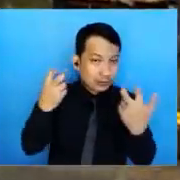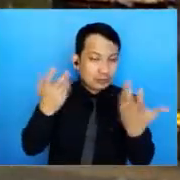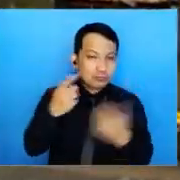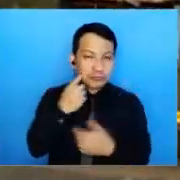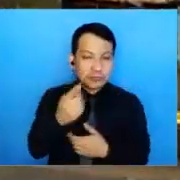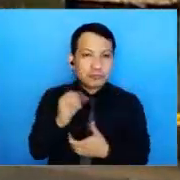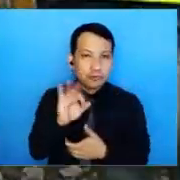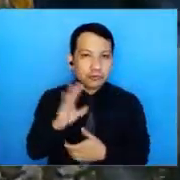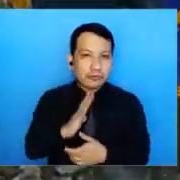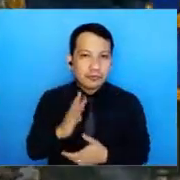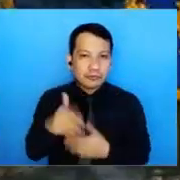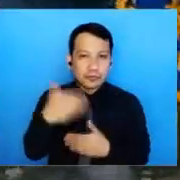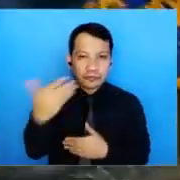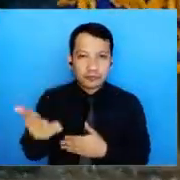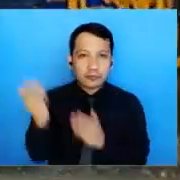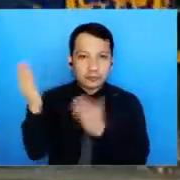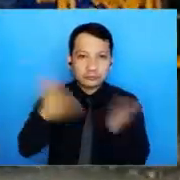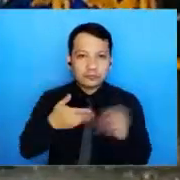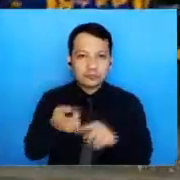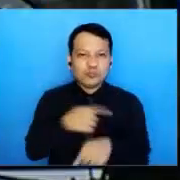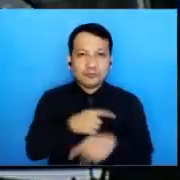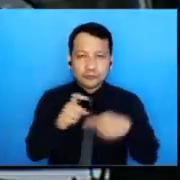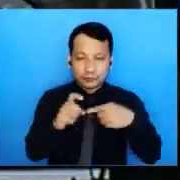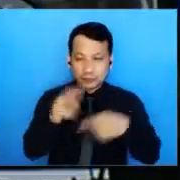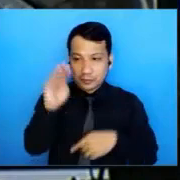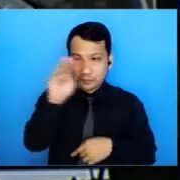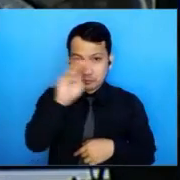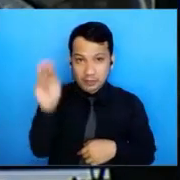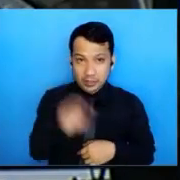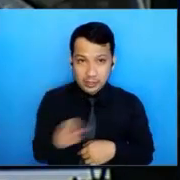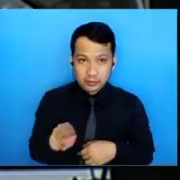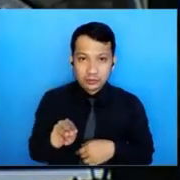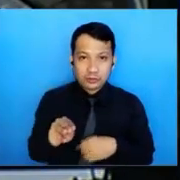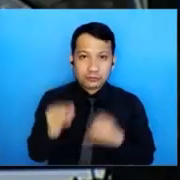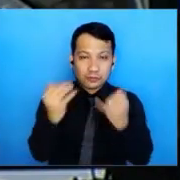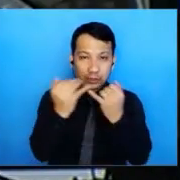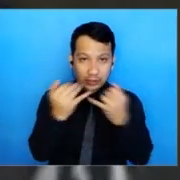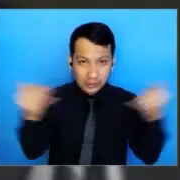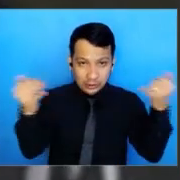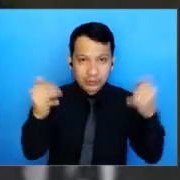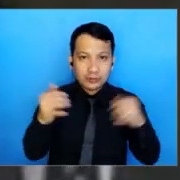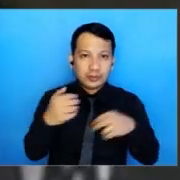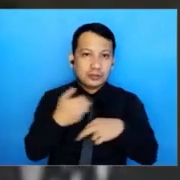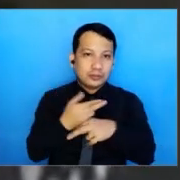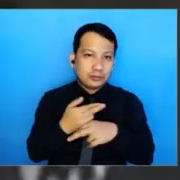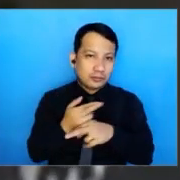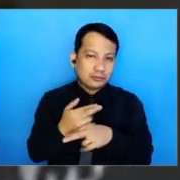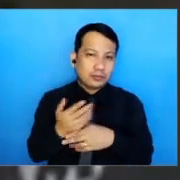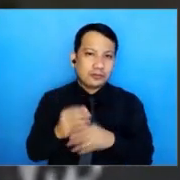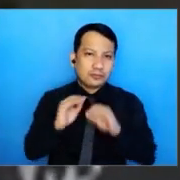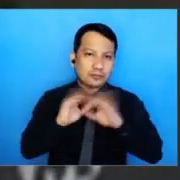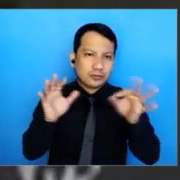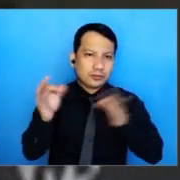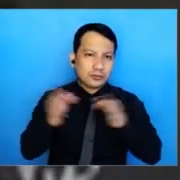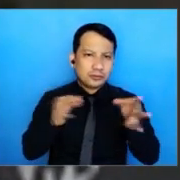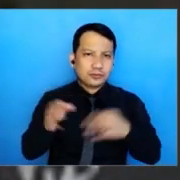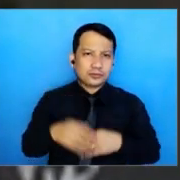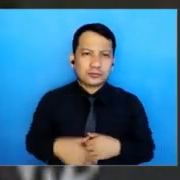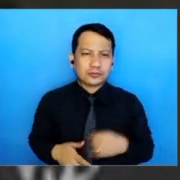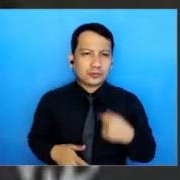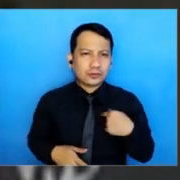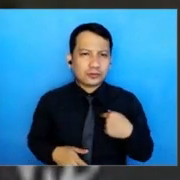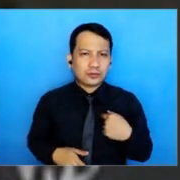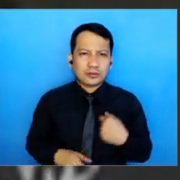Agad naman dumating ang mga tauhan ng Meralco para ayusin ang linya ng kuryente sa lugar. Paglilinaw ng kumpanya, dalawang